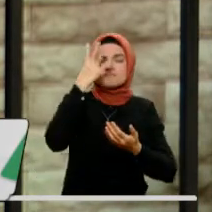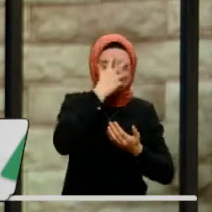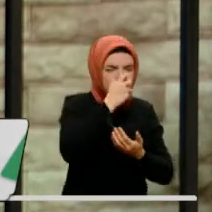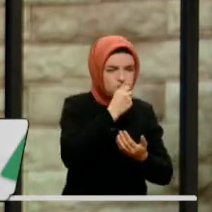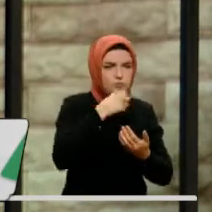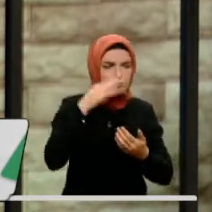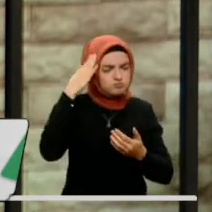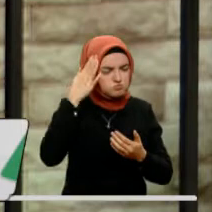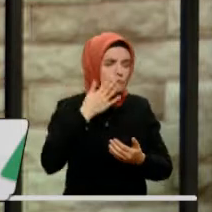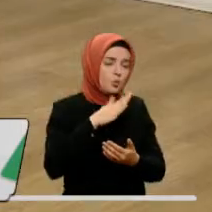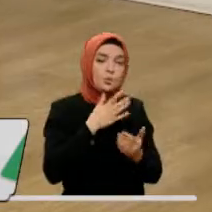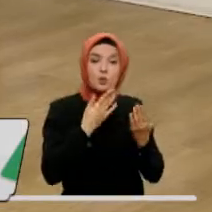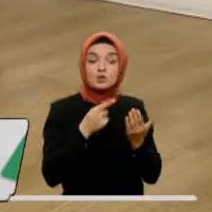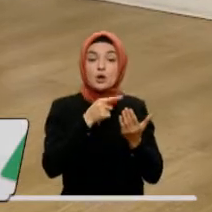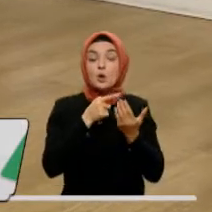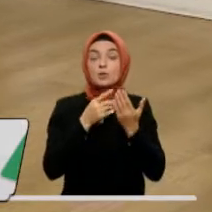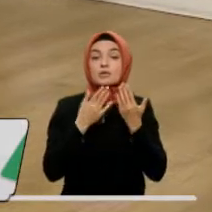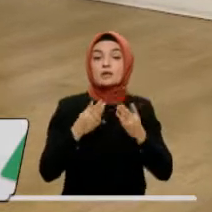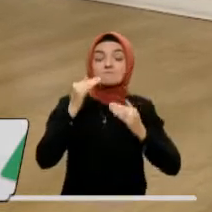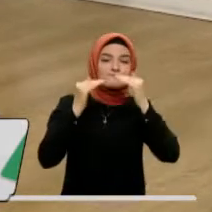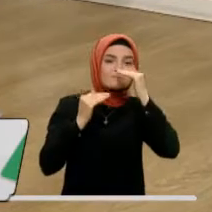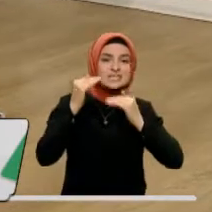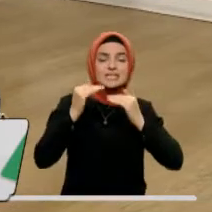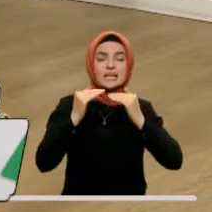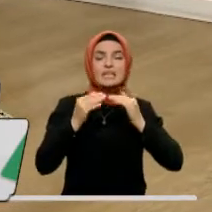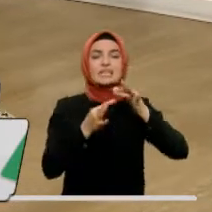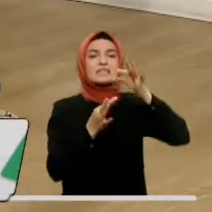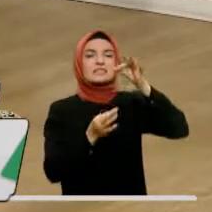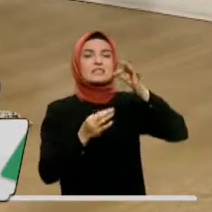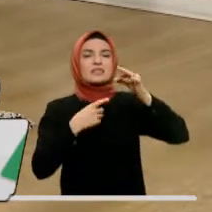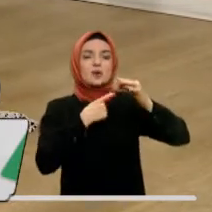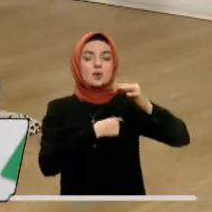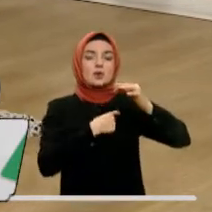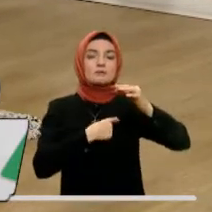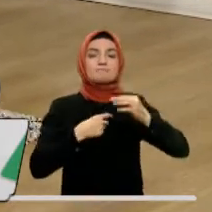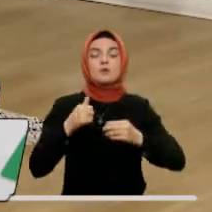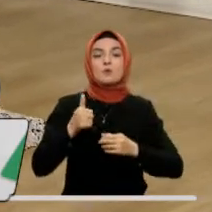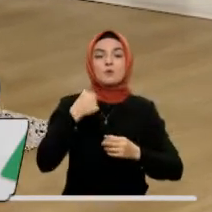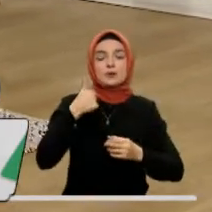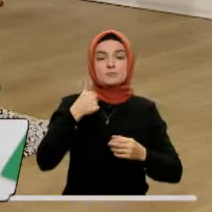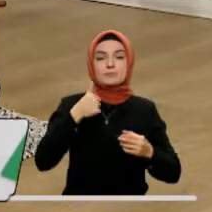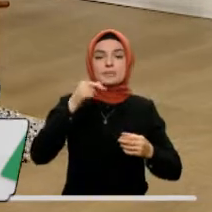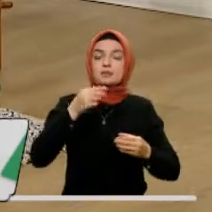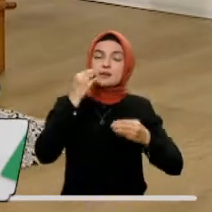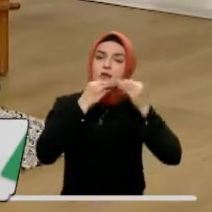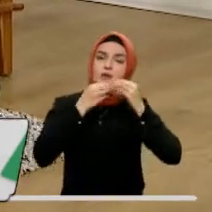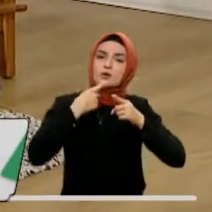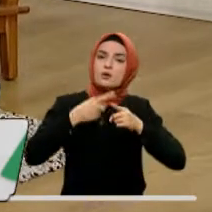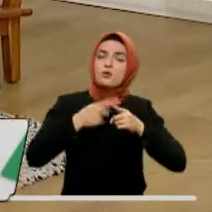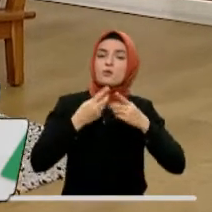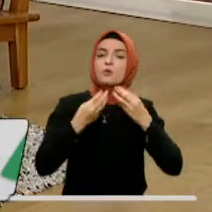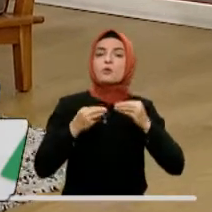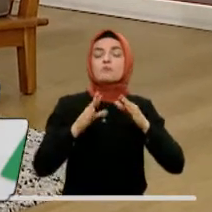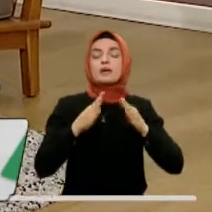bana selam vermiyorsun. Yani oradaki aslında denge kişilik yapısıyla da çok ön plana çıkıyor. Yani yemekte ortak olmayabiliriz. Belki